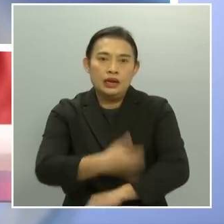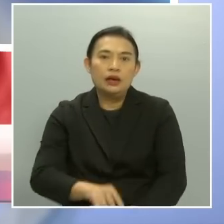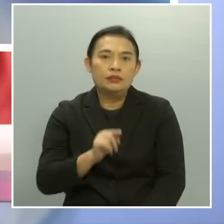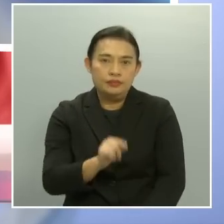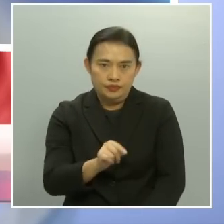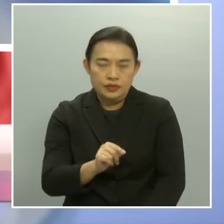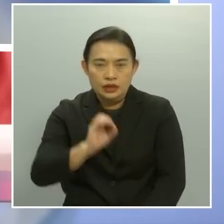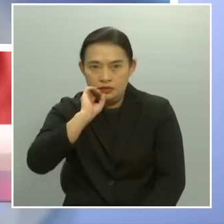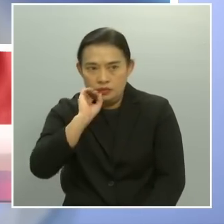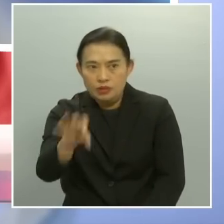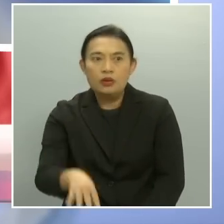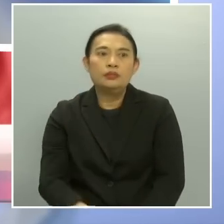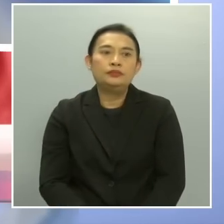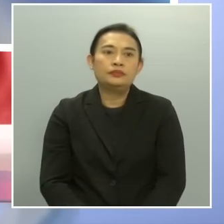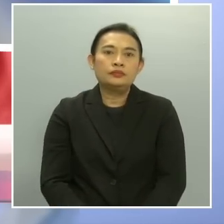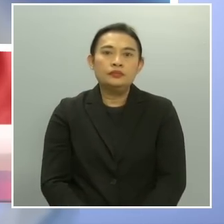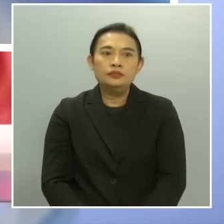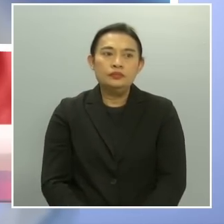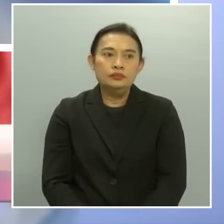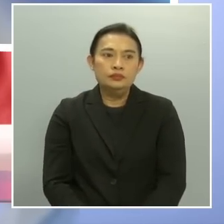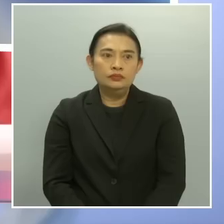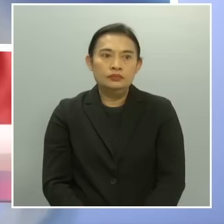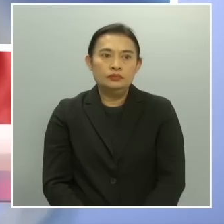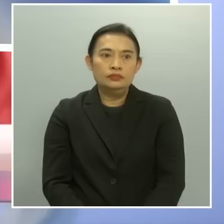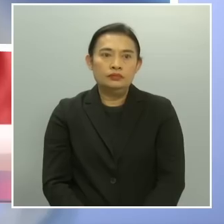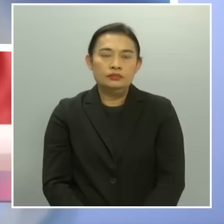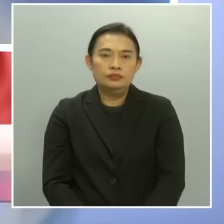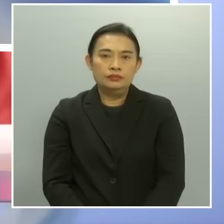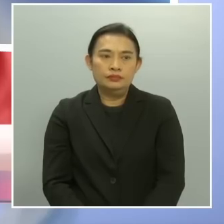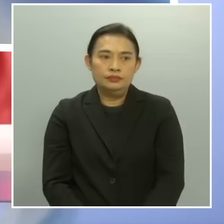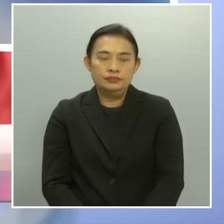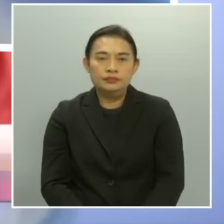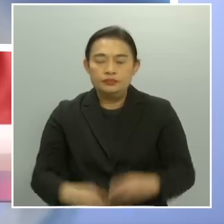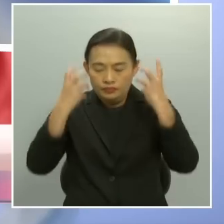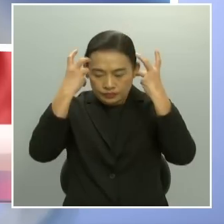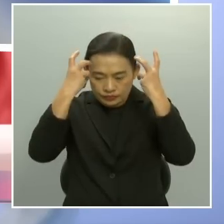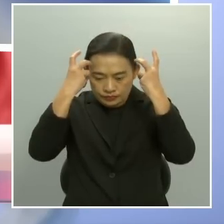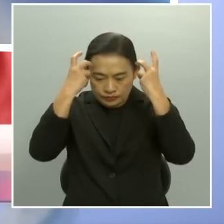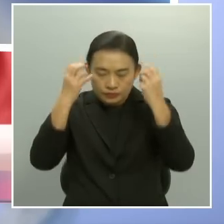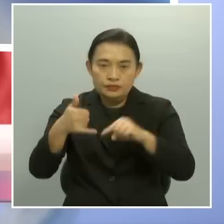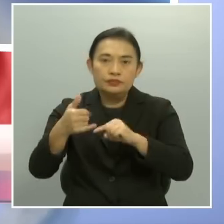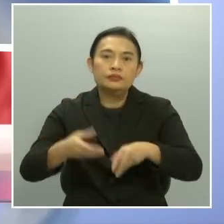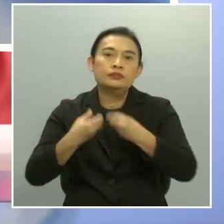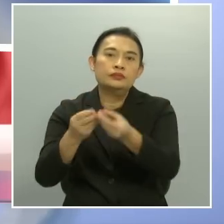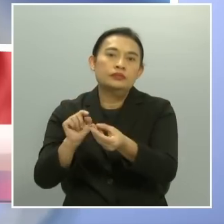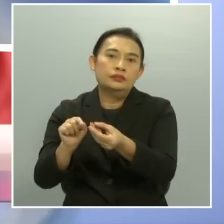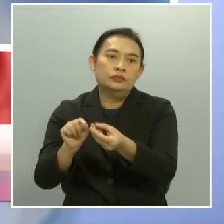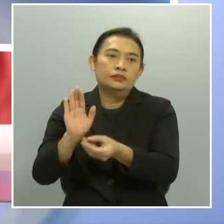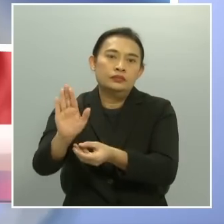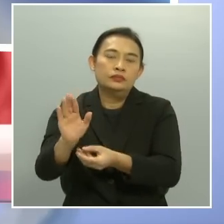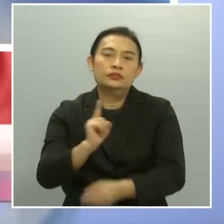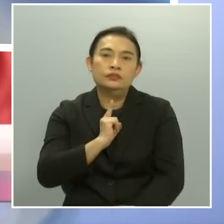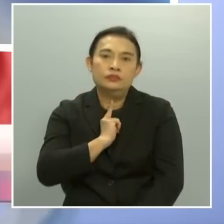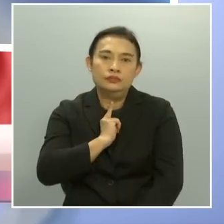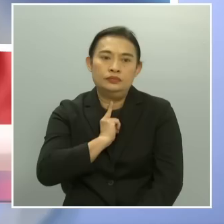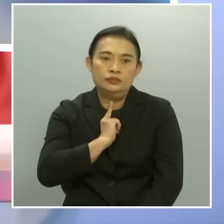เป็นต้องบอก ครับ แล้วมันก็ยิ่งสร้างความเครียดต่างๆนานาให้เขาเหมือนเขาตัวคนเดียวอะค่ะ